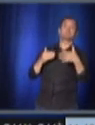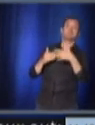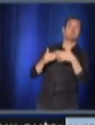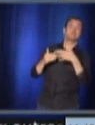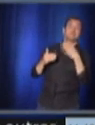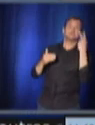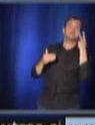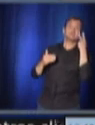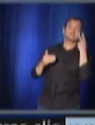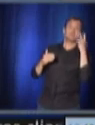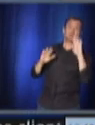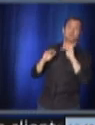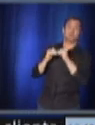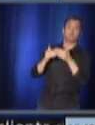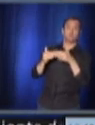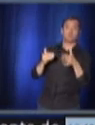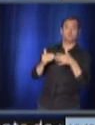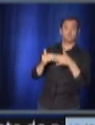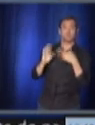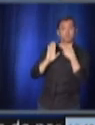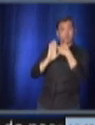c'est une